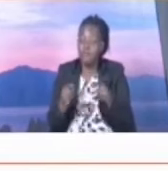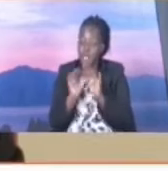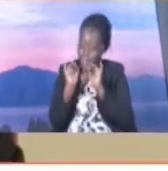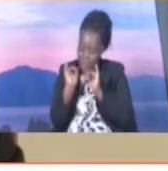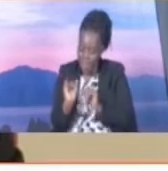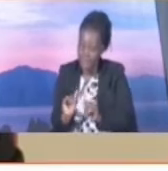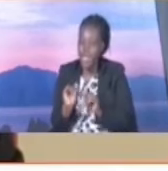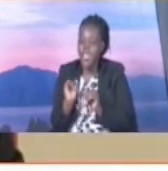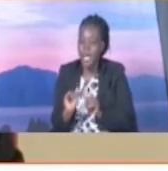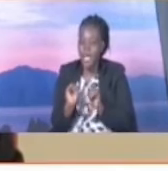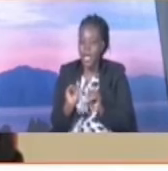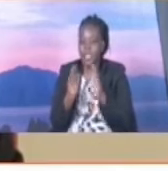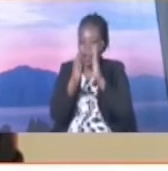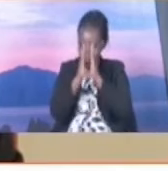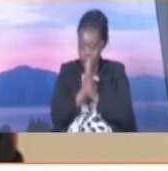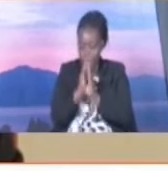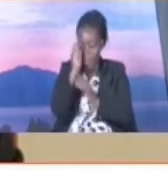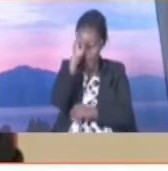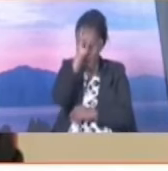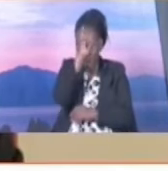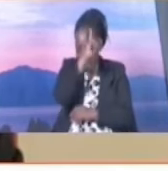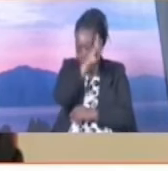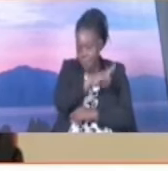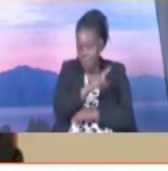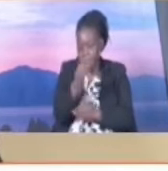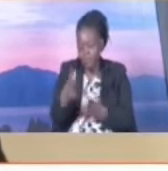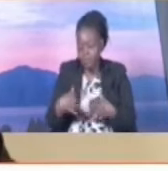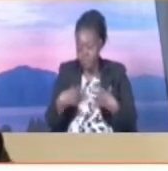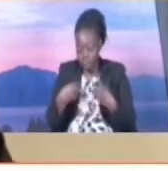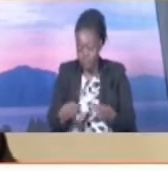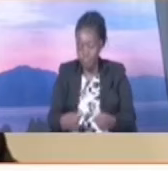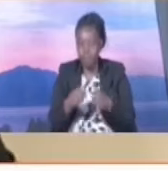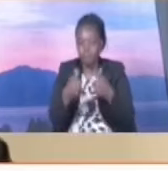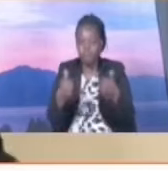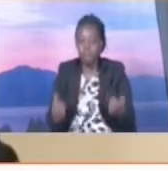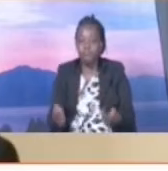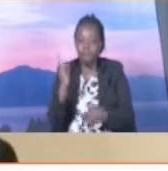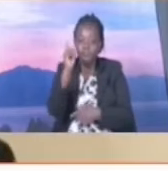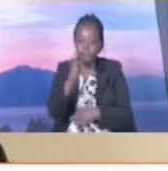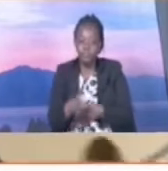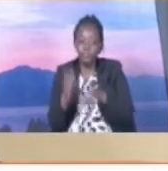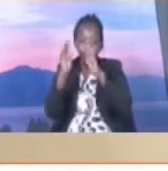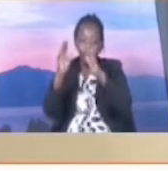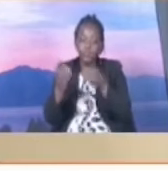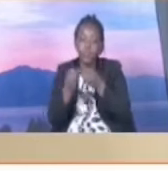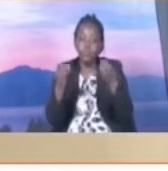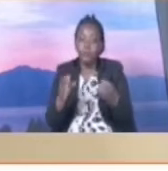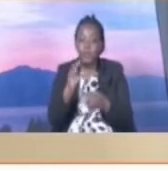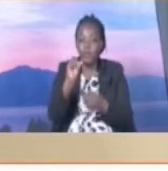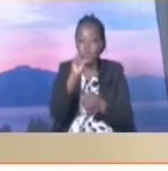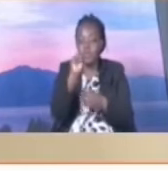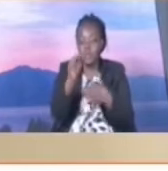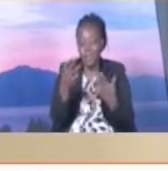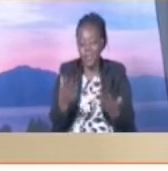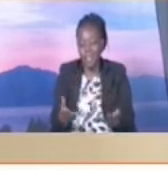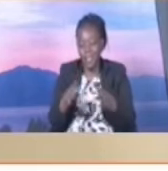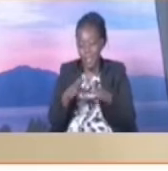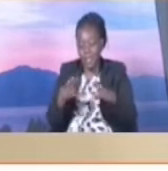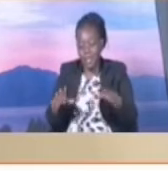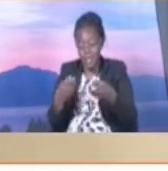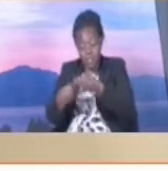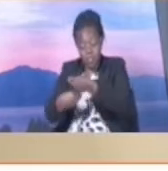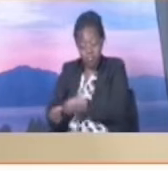nga tusabira Ssaabasajja Kabaka okusuuka obulungi. Wetuukidde ku matikira ng'ebika bingi bimundulizza ettaka ly'obutaka nga